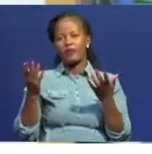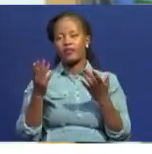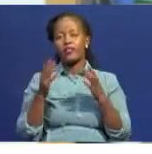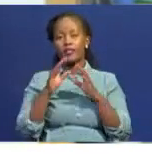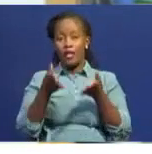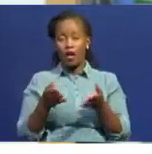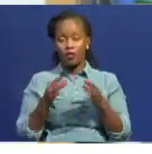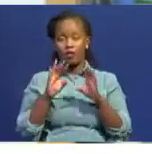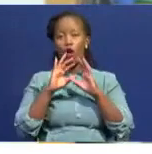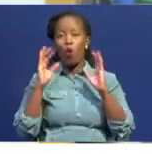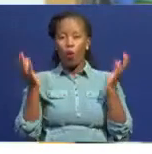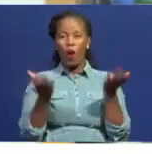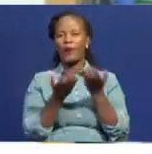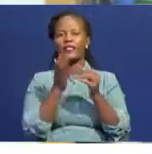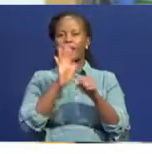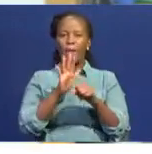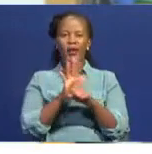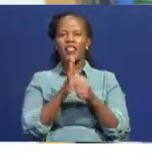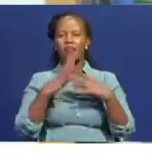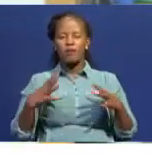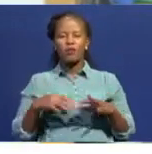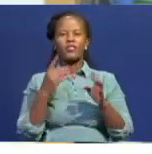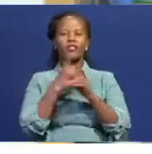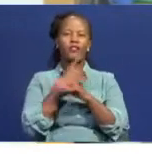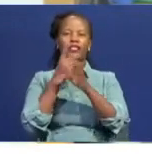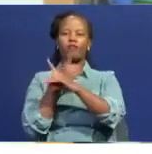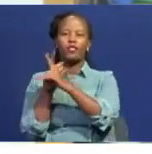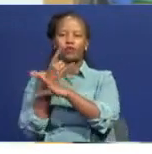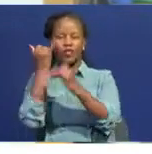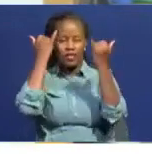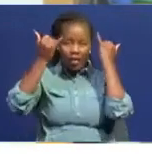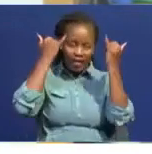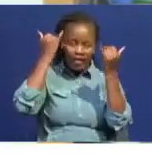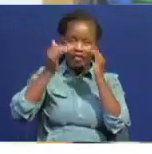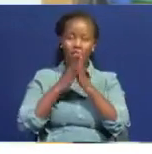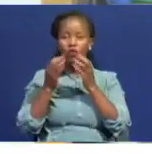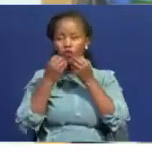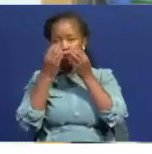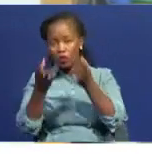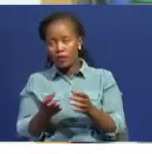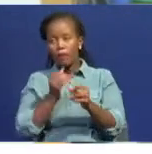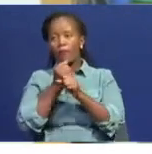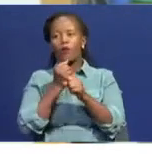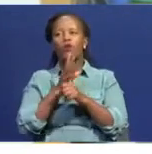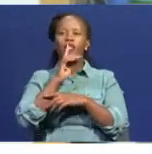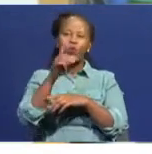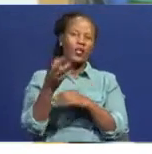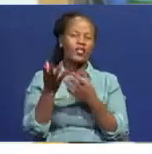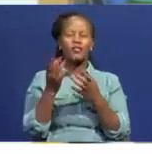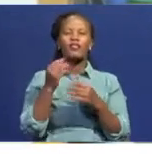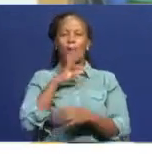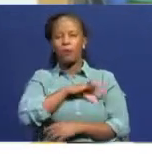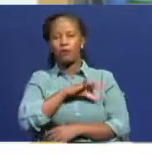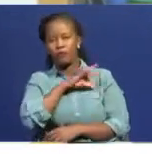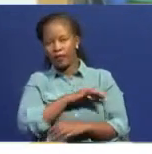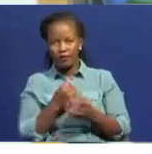wa sasa, wengi wameendelea kukumbatia maarifa tofauti tofauti ili kuhakikisha angalau mkono unafika kinywani. Na kwenye makala